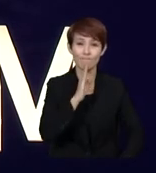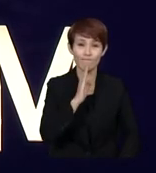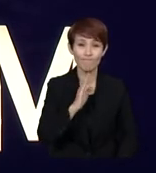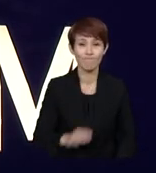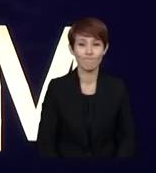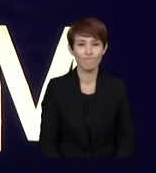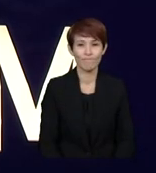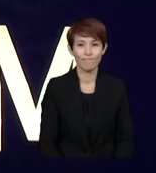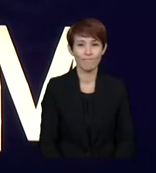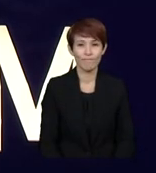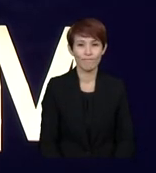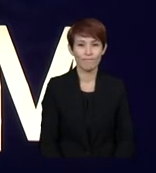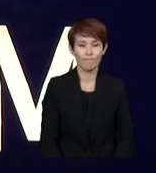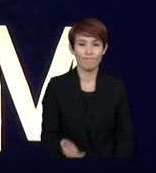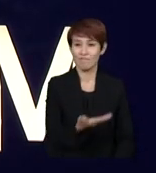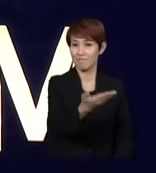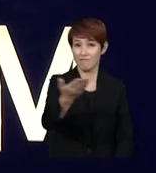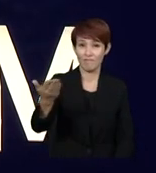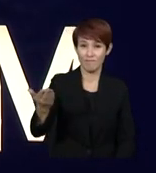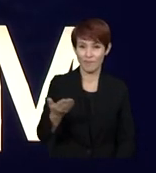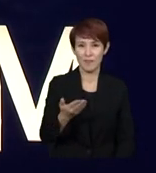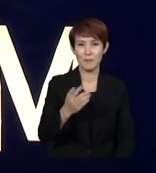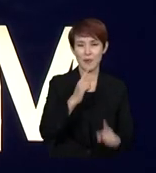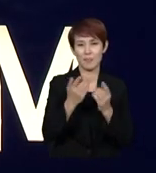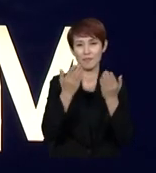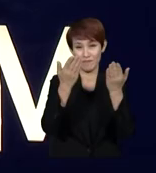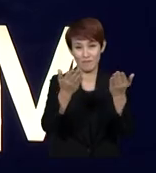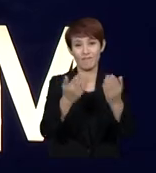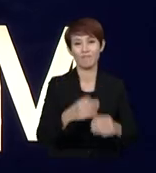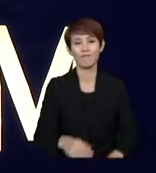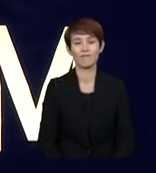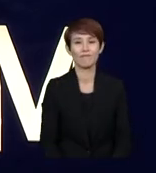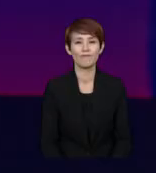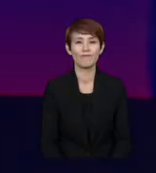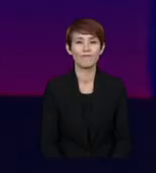보는데요. 마지막으로 우리 관객 여러분께 한 말씀 부탁드립니다.